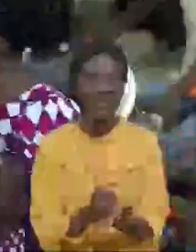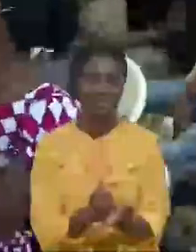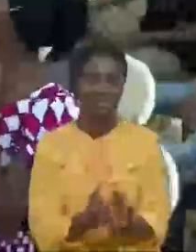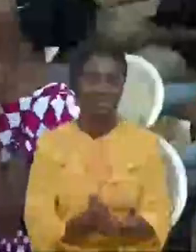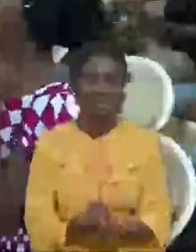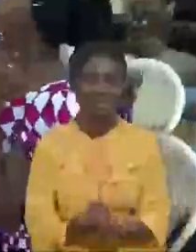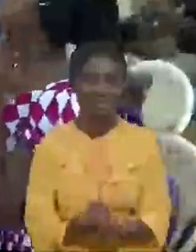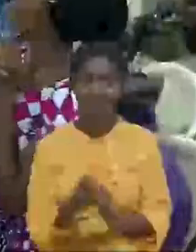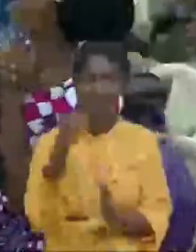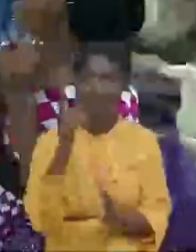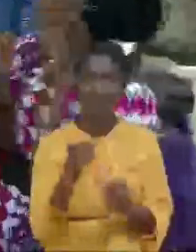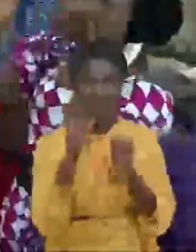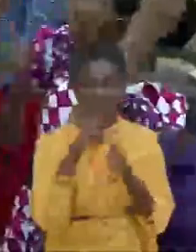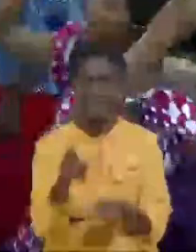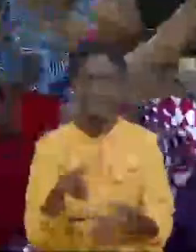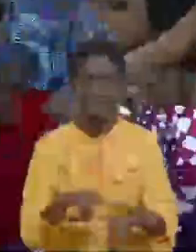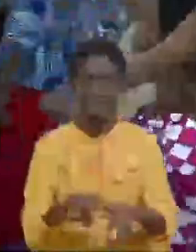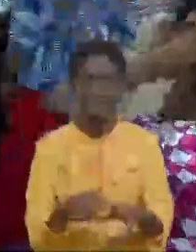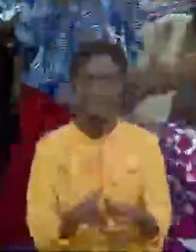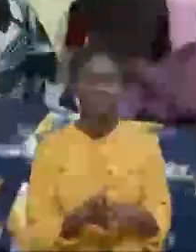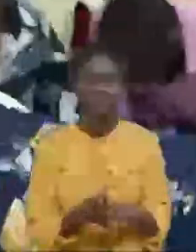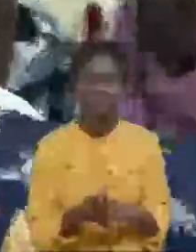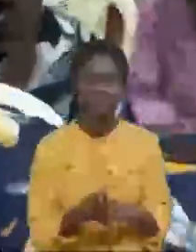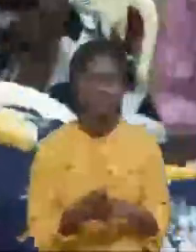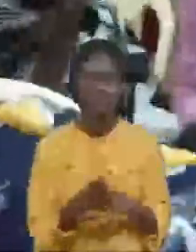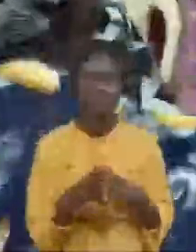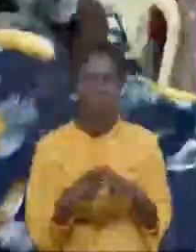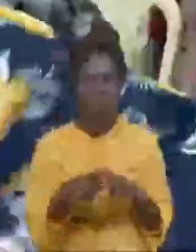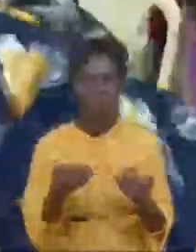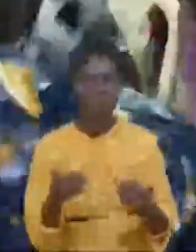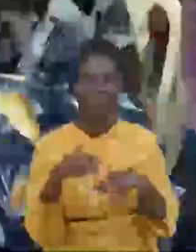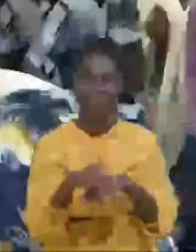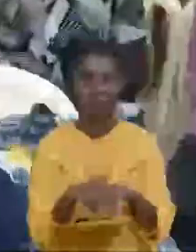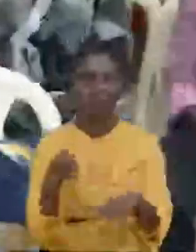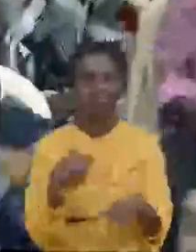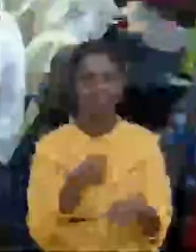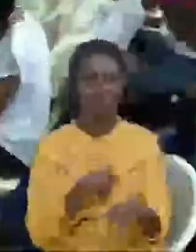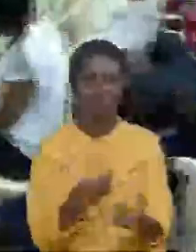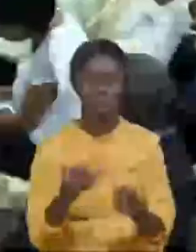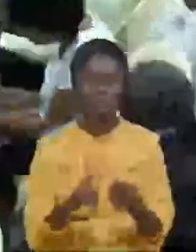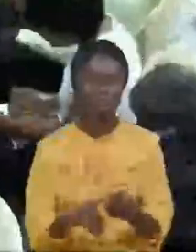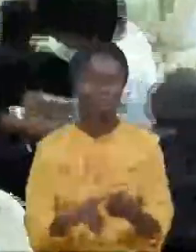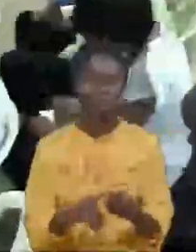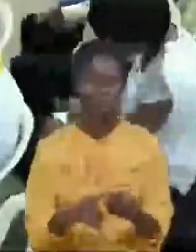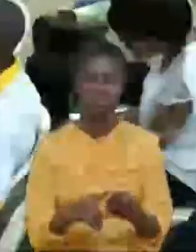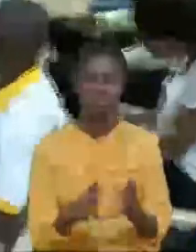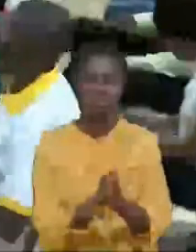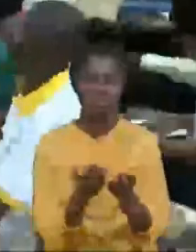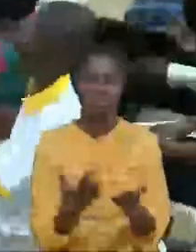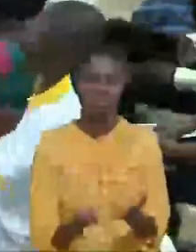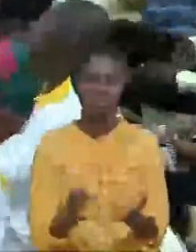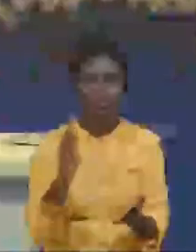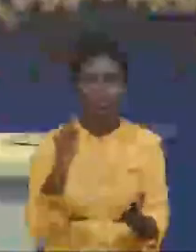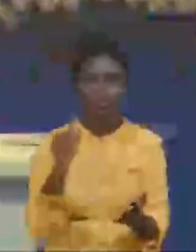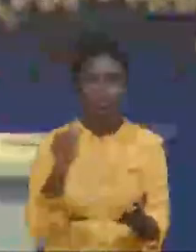Que le Seigneur vous bénisse, asseyez-vous. Ce soir, nous sommes à Matthieu 6.